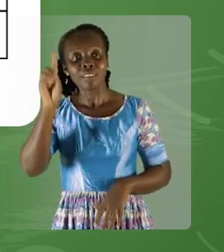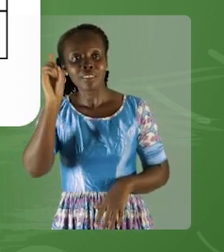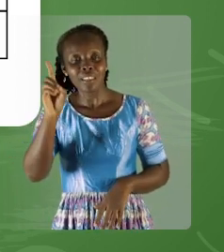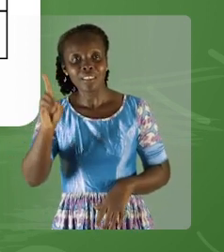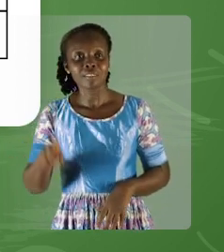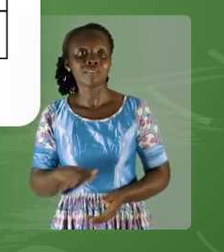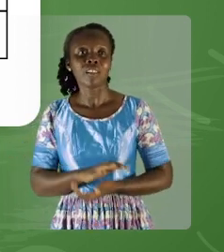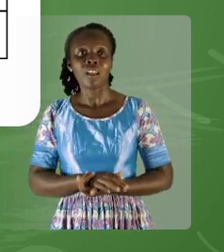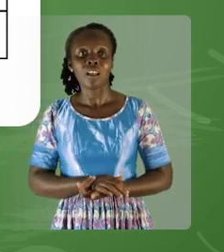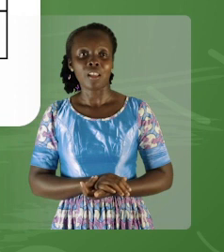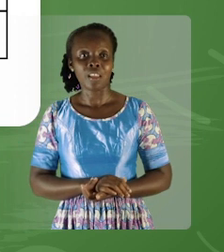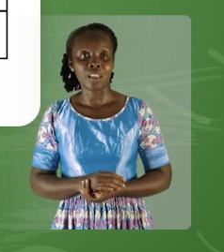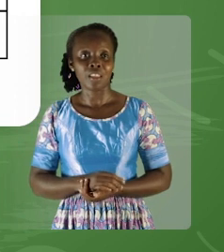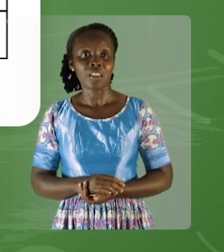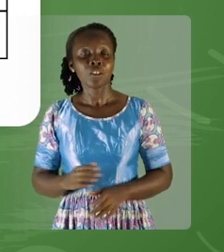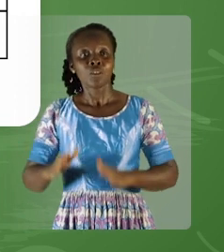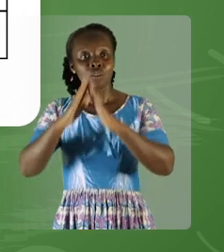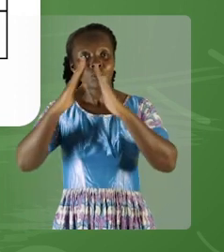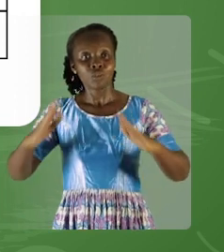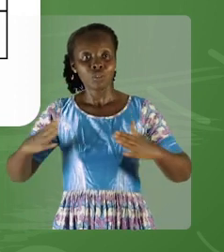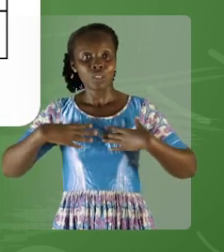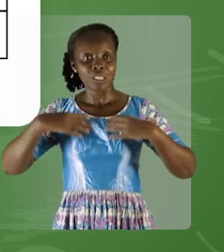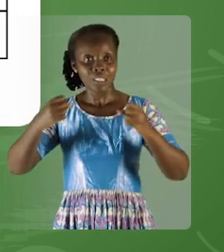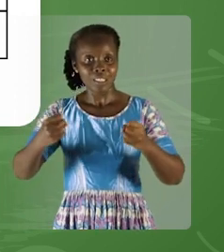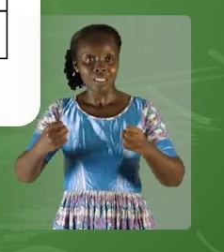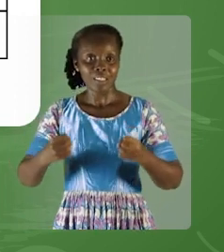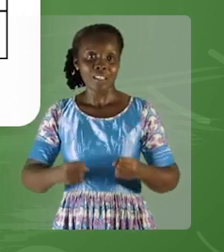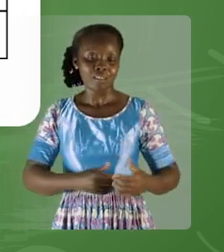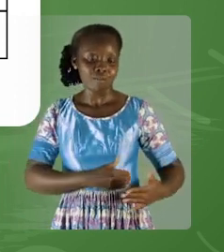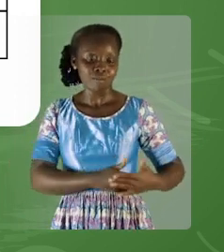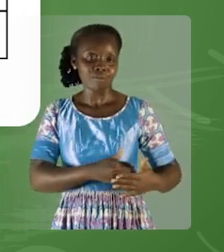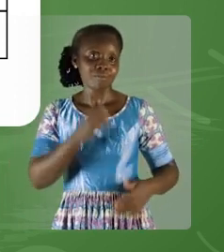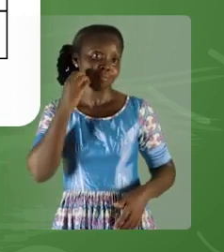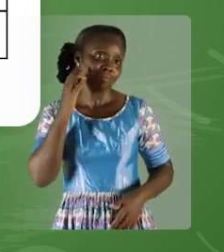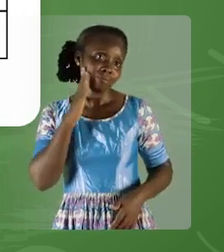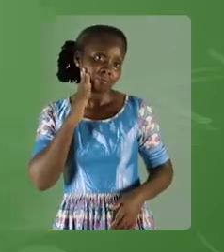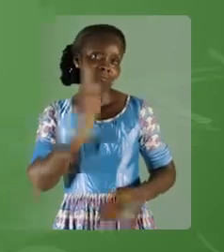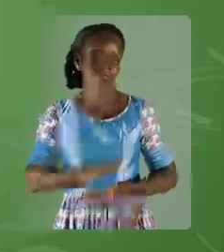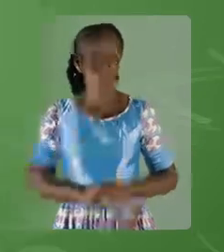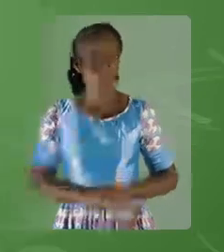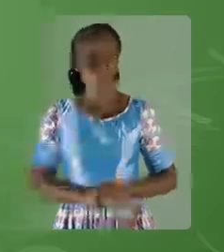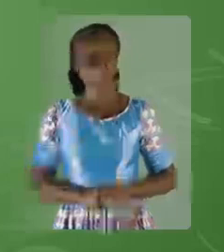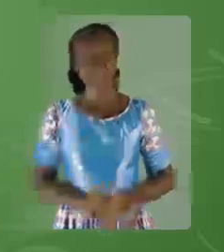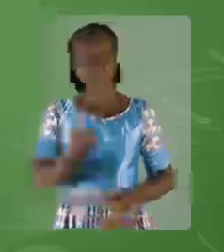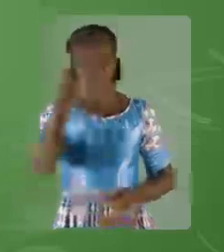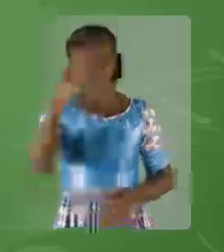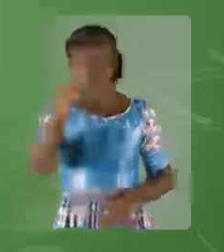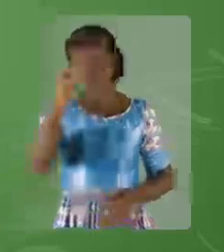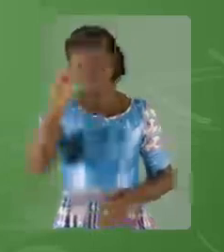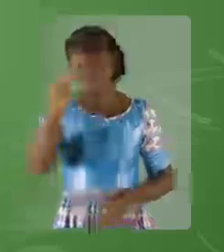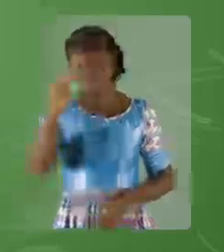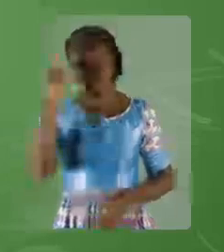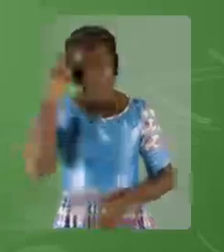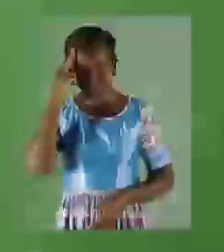d, une infrastructure sanitaire de proximité. Vous avez 1